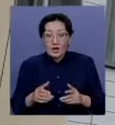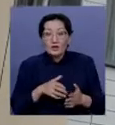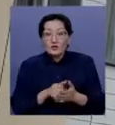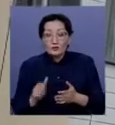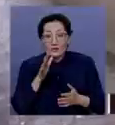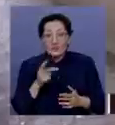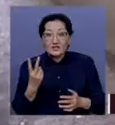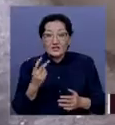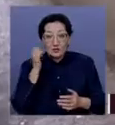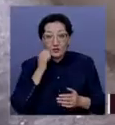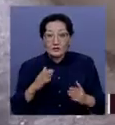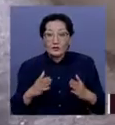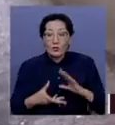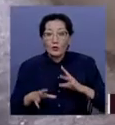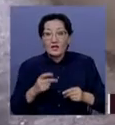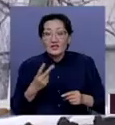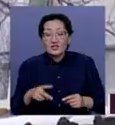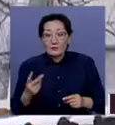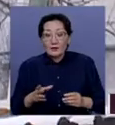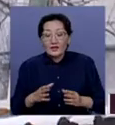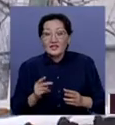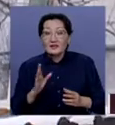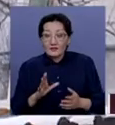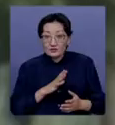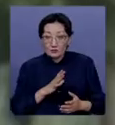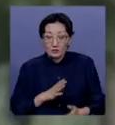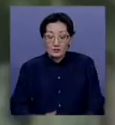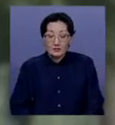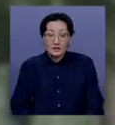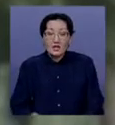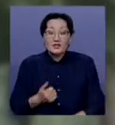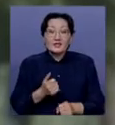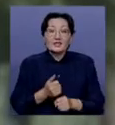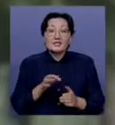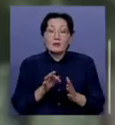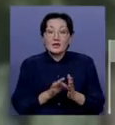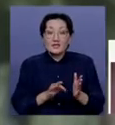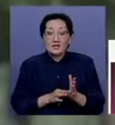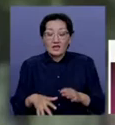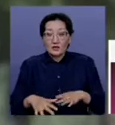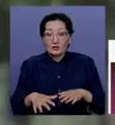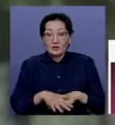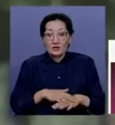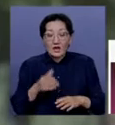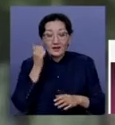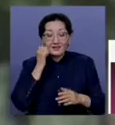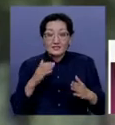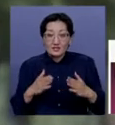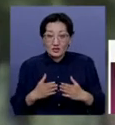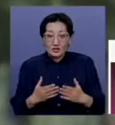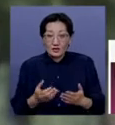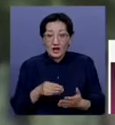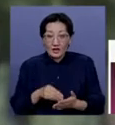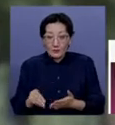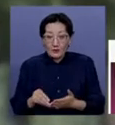кезде 2 көне тамда бас аяғы 22 пәтер болған екен. Негізгі мақсатымыз халықтың ескі үйлерін алып,